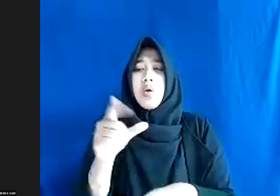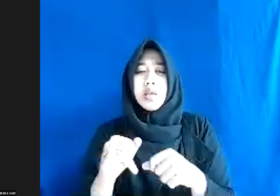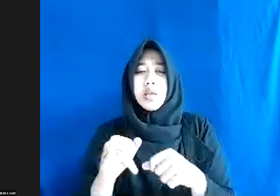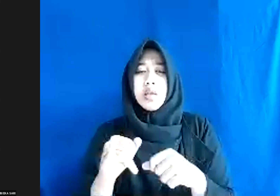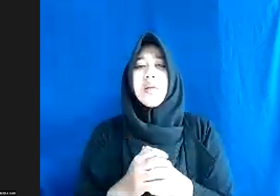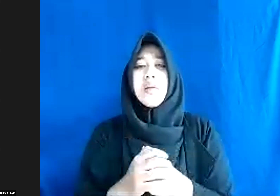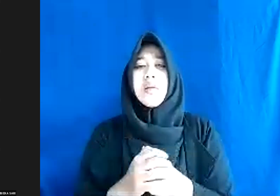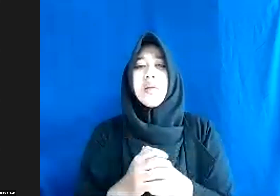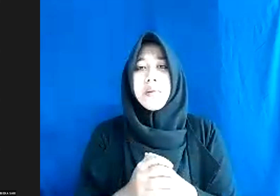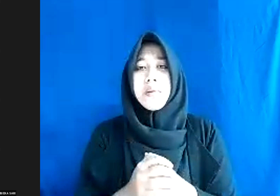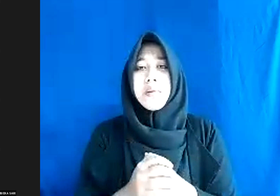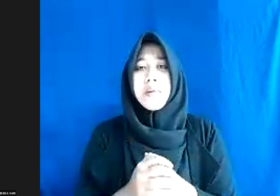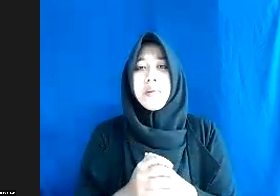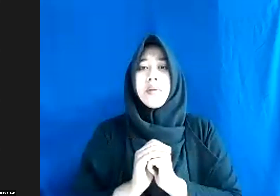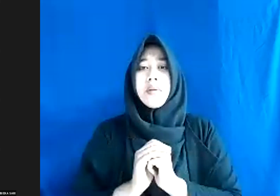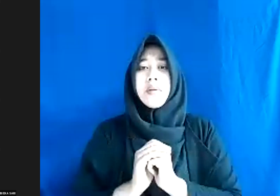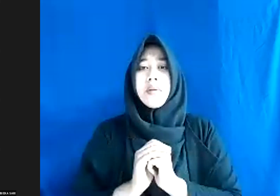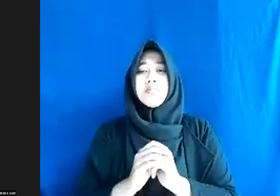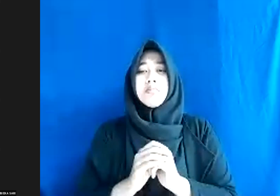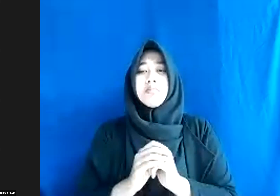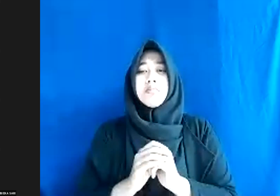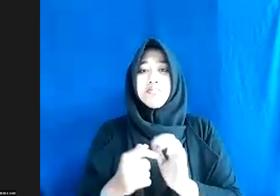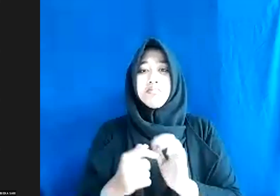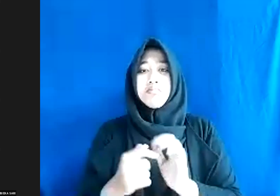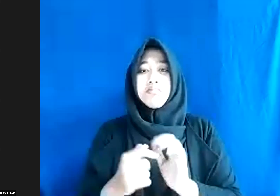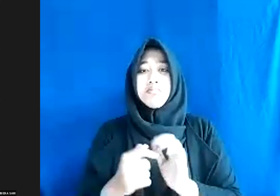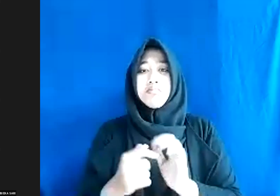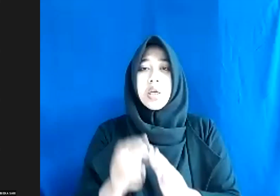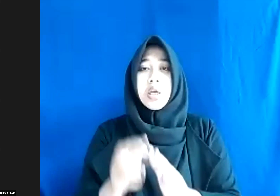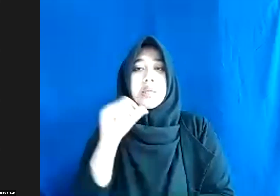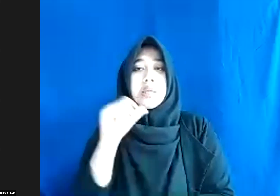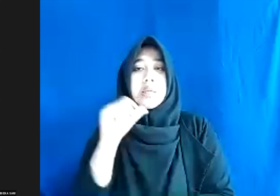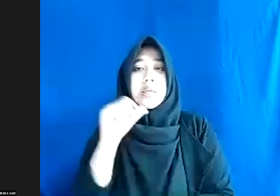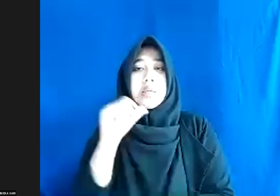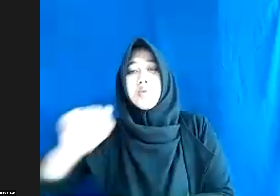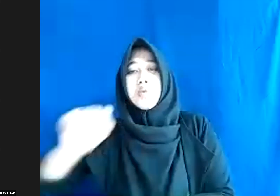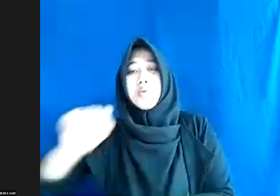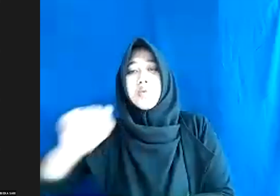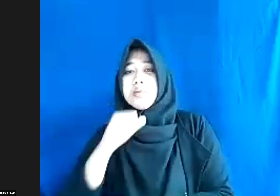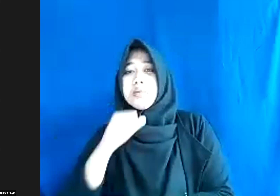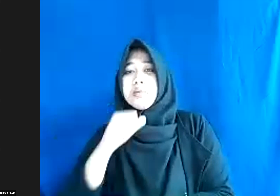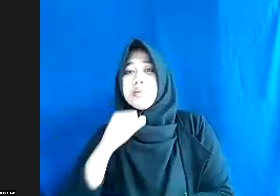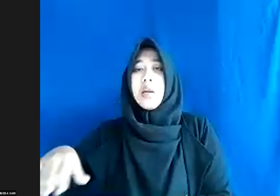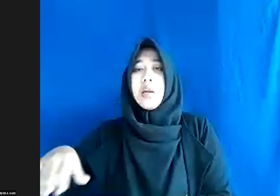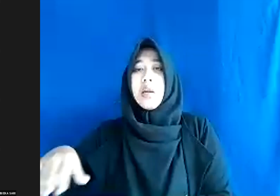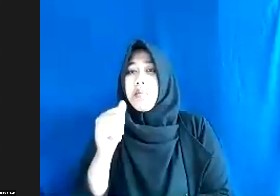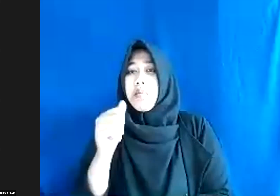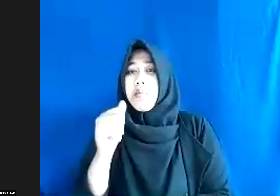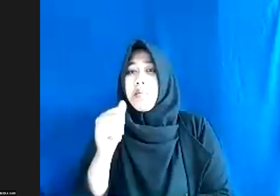Yang maju kan istrinya siapa, suaminya siapa, anaknya siapa, gitu kan, saudaranya siapa, ya masih